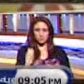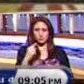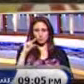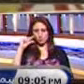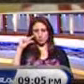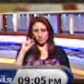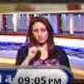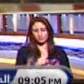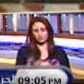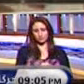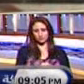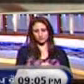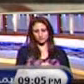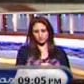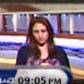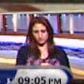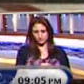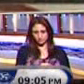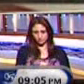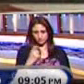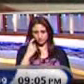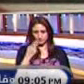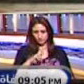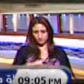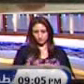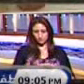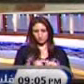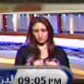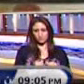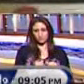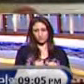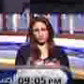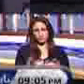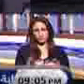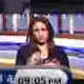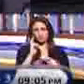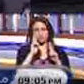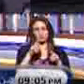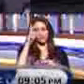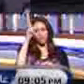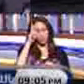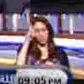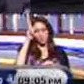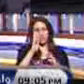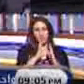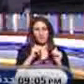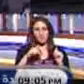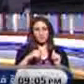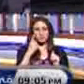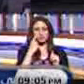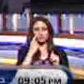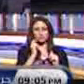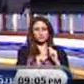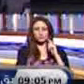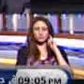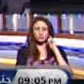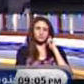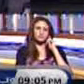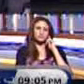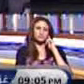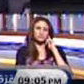جينا أي معلومات جديدة. نطلع نشوف دلوقتي نشرة أحوال مصر، ونرجع نشوف فقرة